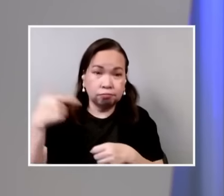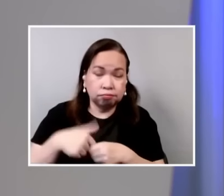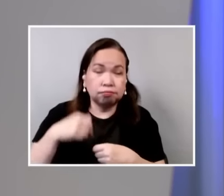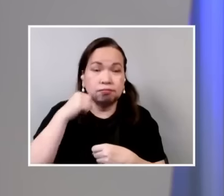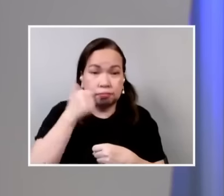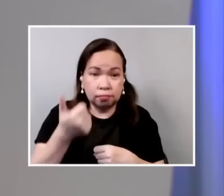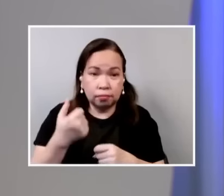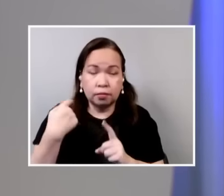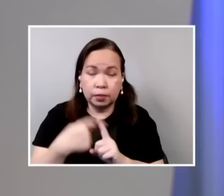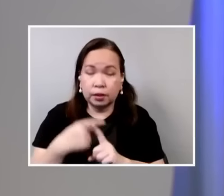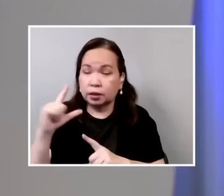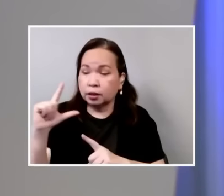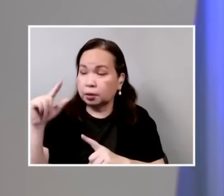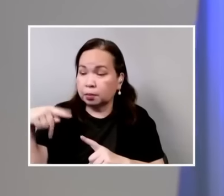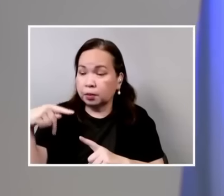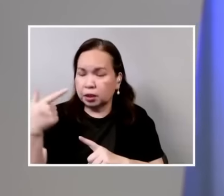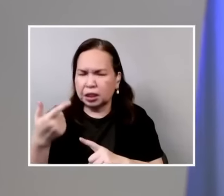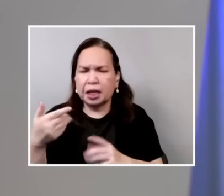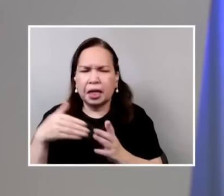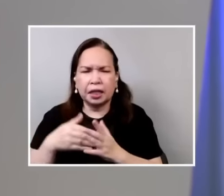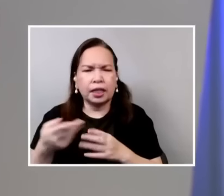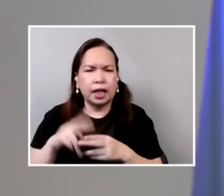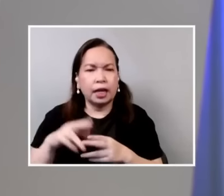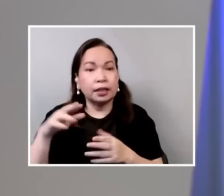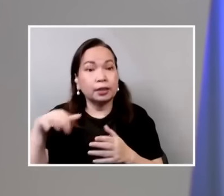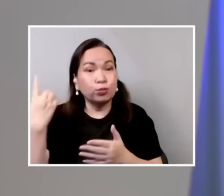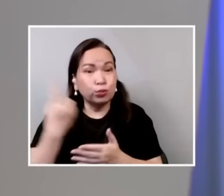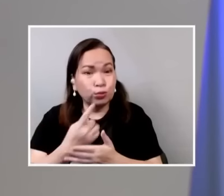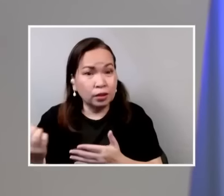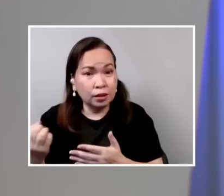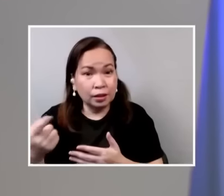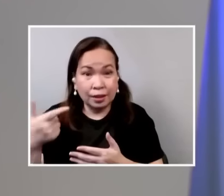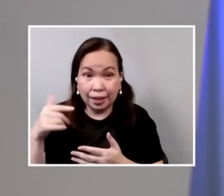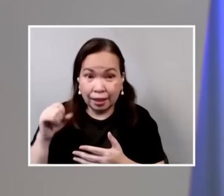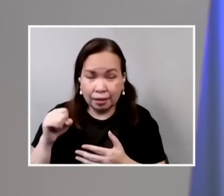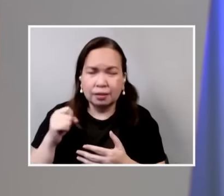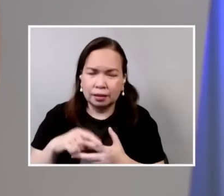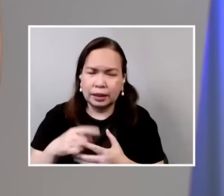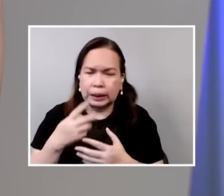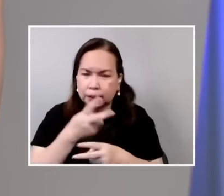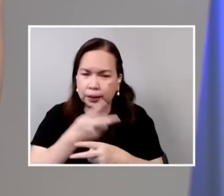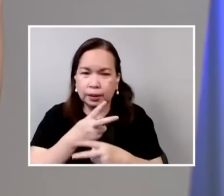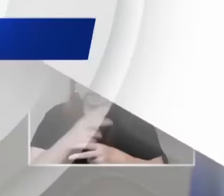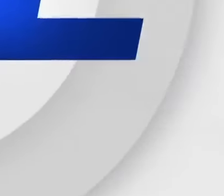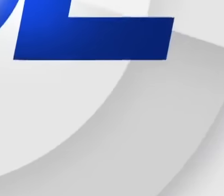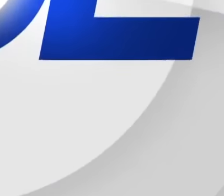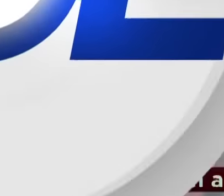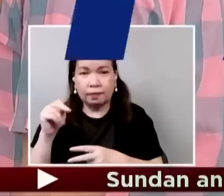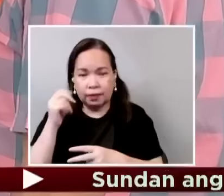LPG nagbabadyaring tumaas sa susunod na linggo. Nagpapatrol, Alvin El Chico.